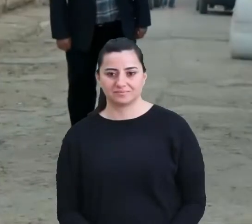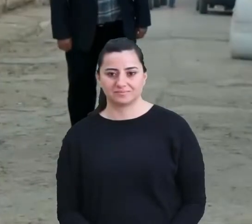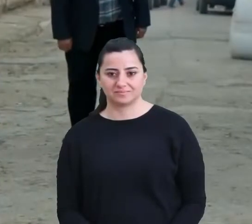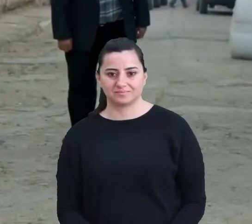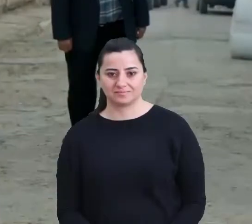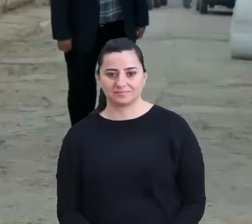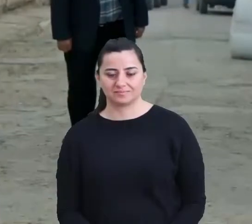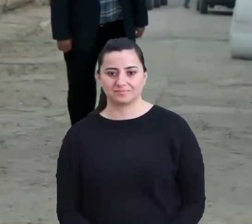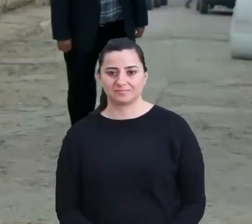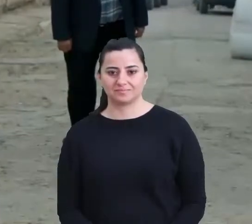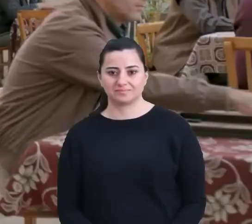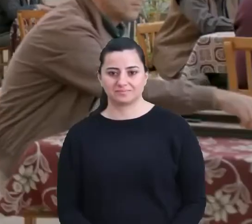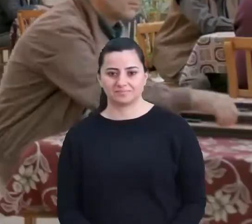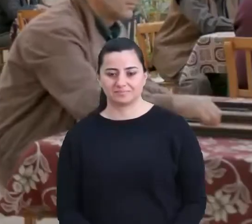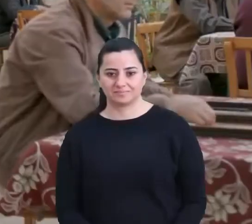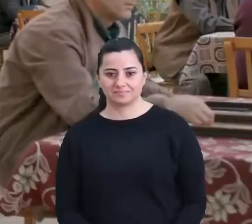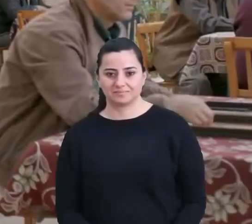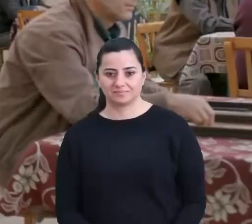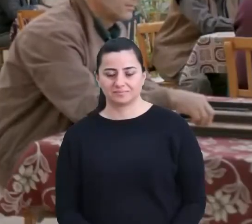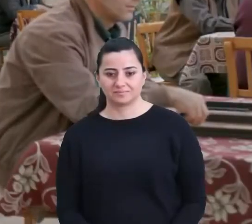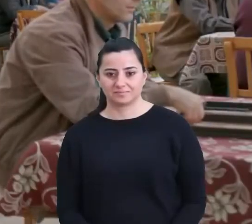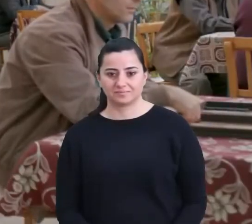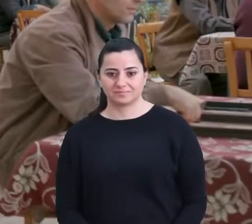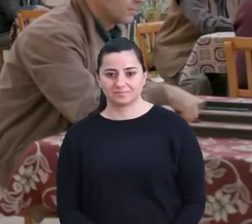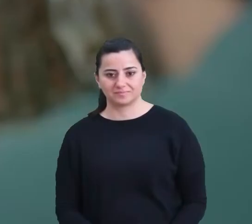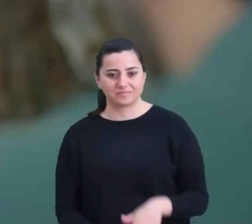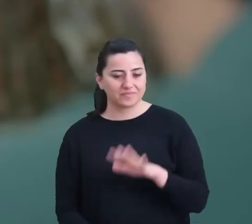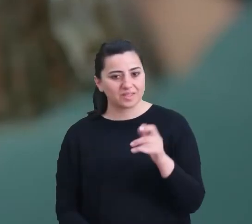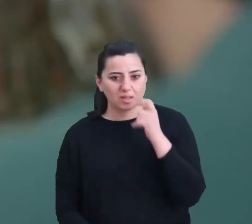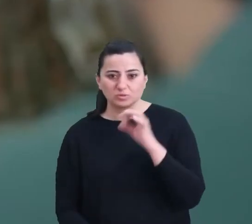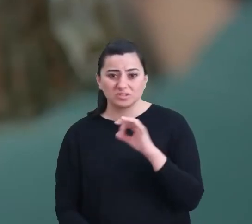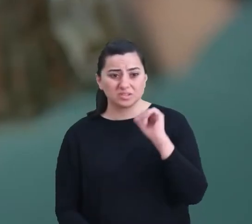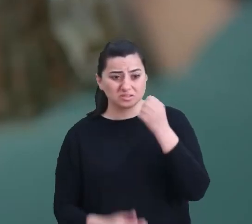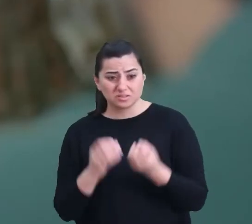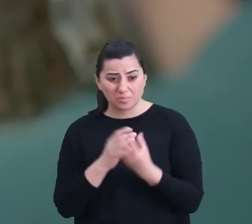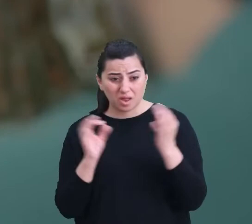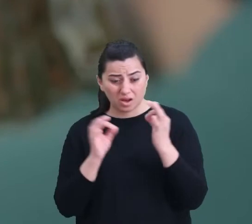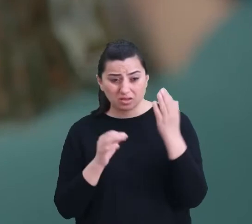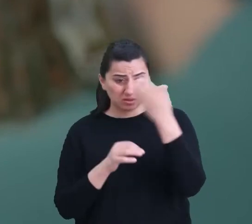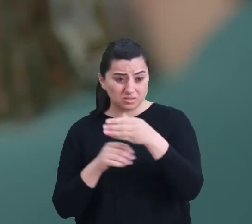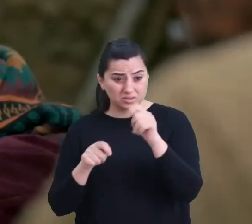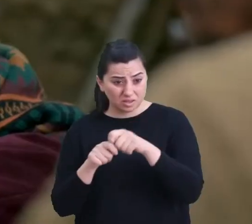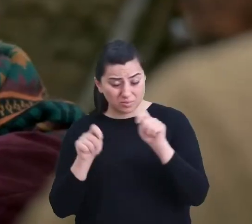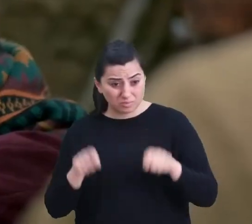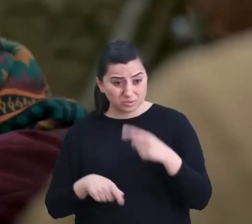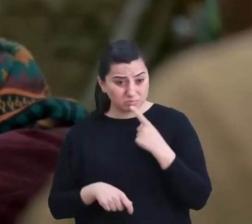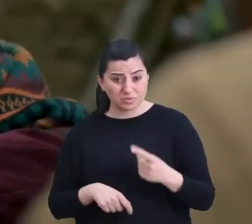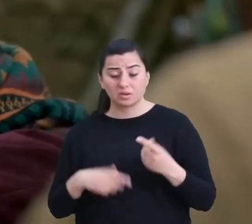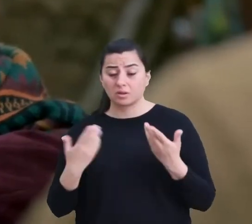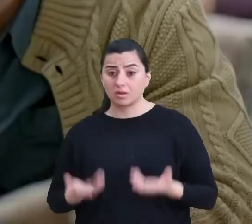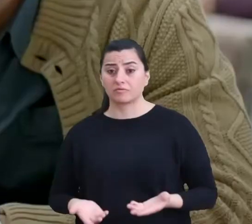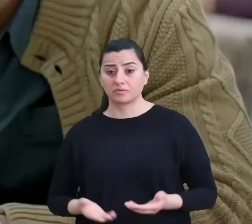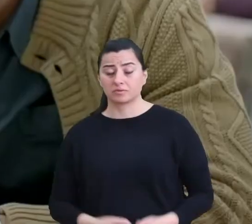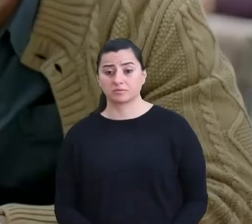Paşanın şaşkın bakışlarının önünden koşarak geçti. Vay namussuzluğa vay. Yarın erkenden kalkıp takıvereceğiz diyorlar demek.